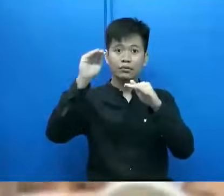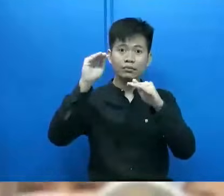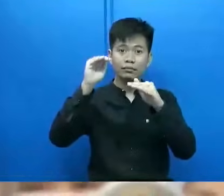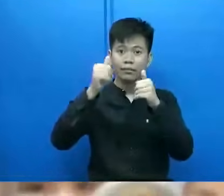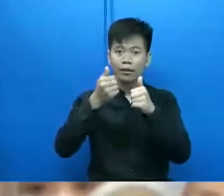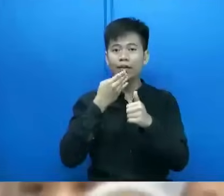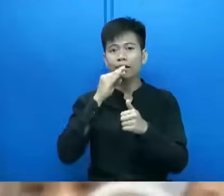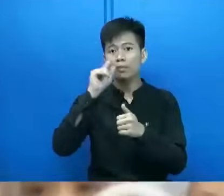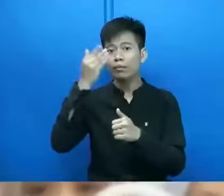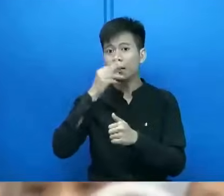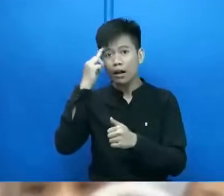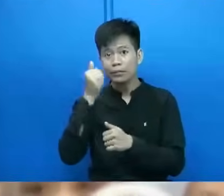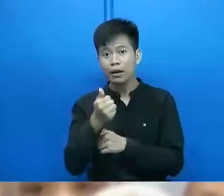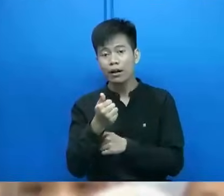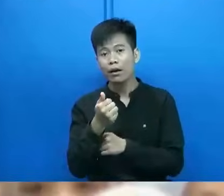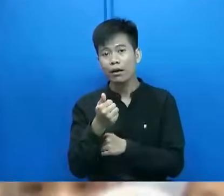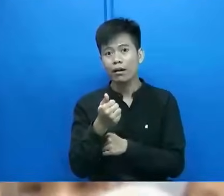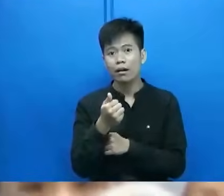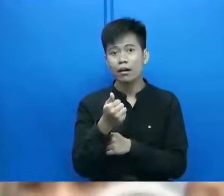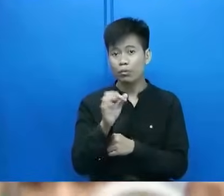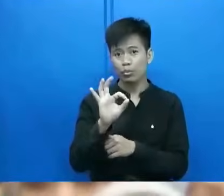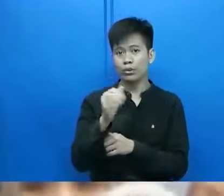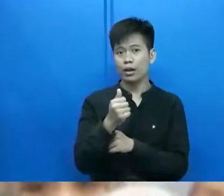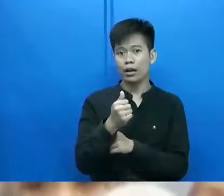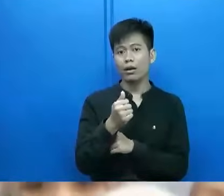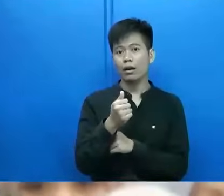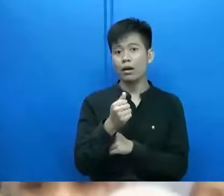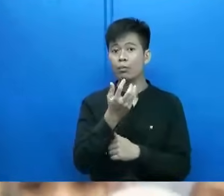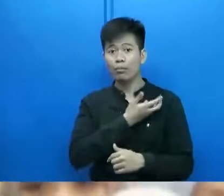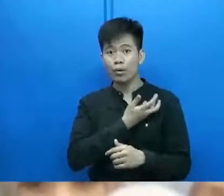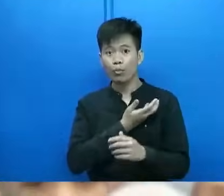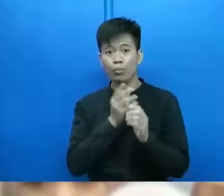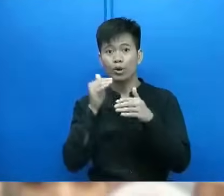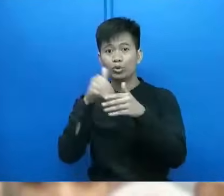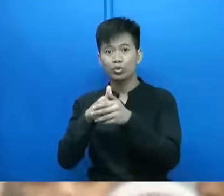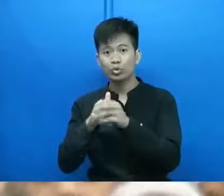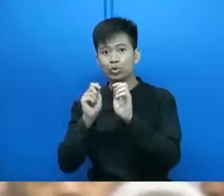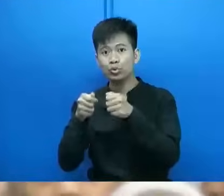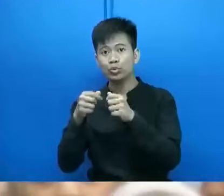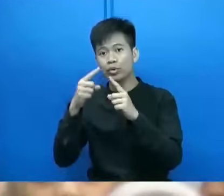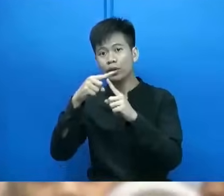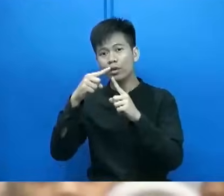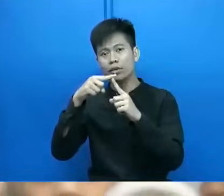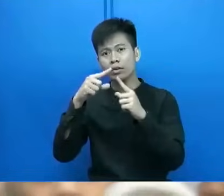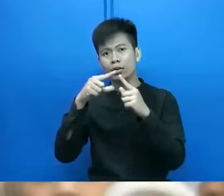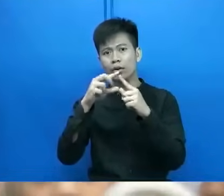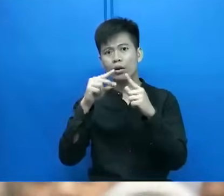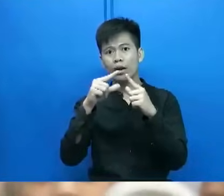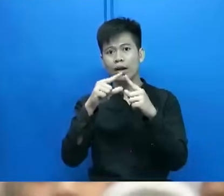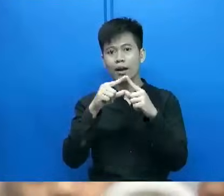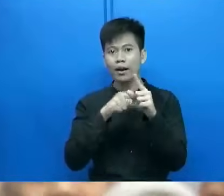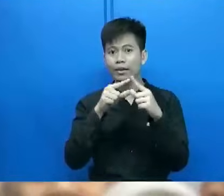Baik, alhamdulillah. Bahasa Arab bisa? Belum bisa. Mau masuk Ar-Raya? Mau ya, baik ya.